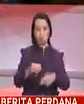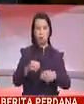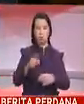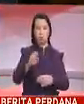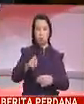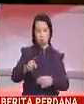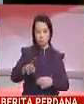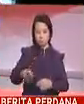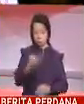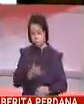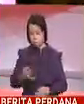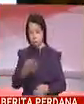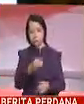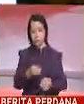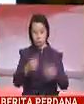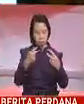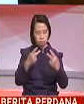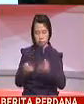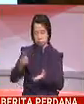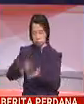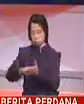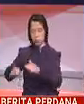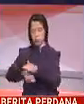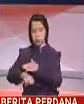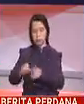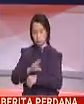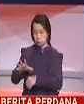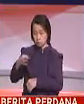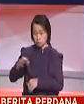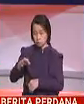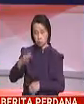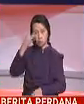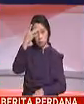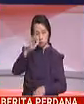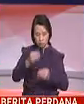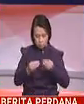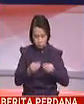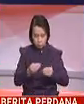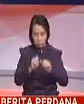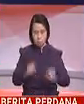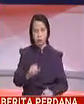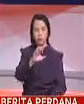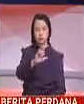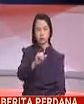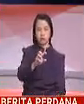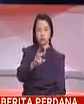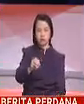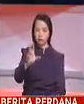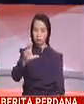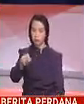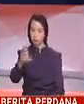operator fasiliti dan premis yang berdaftar di bawah sistem COVID-19 Intelligent Management System CIMS